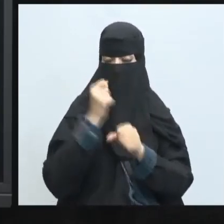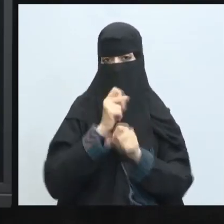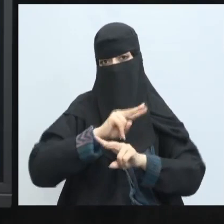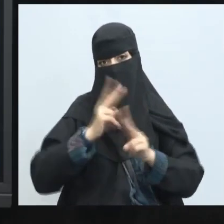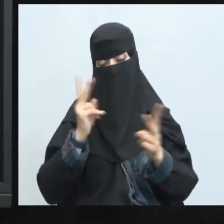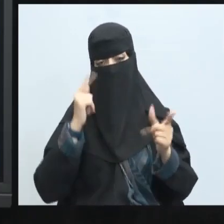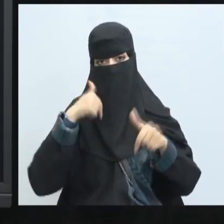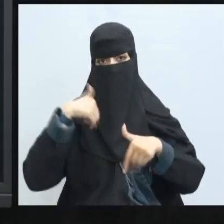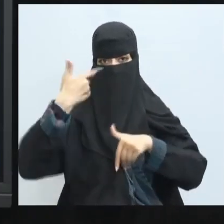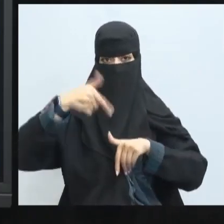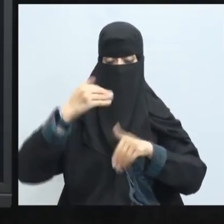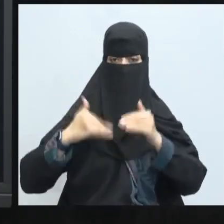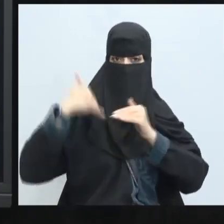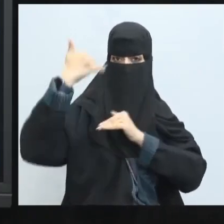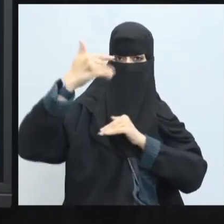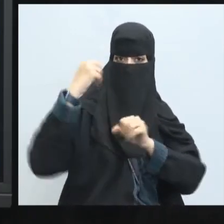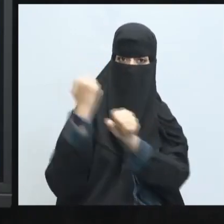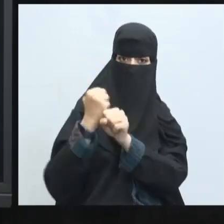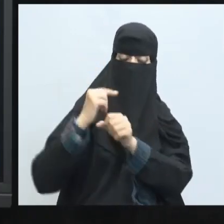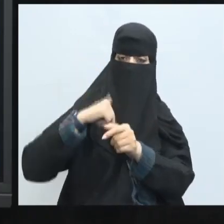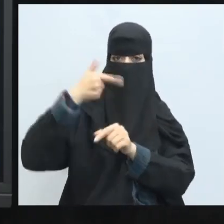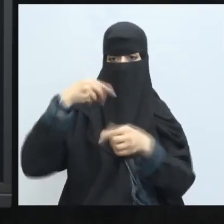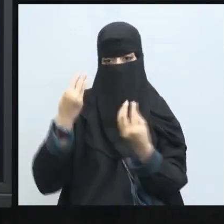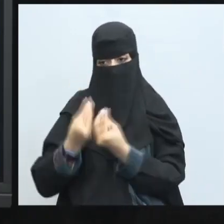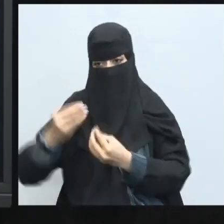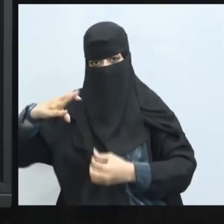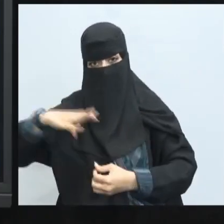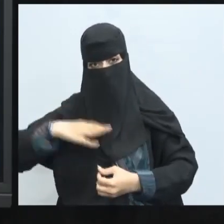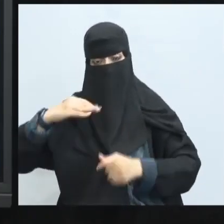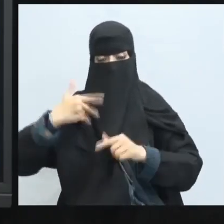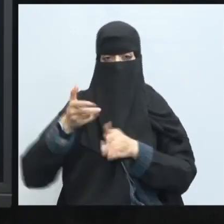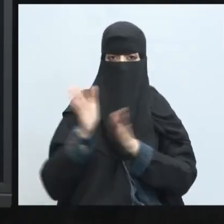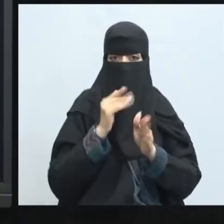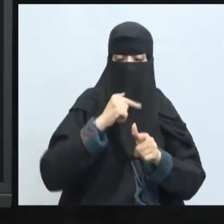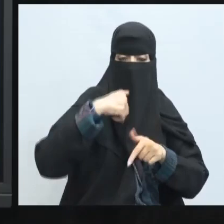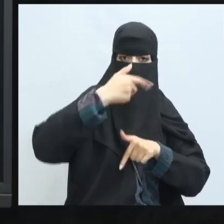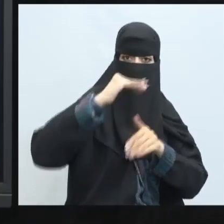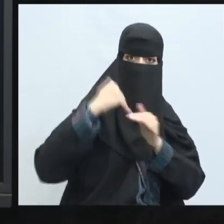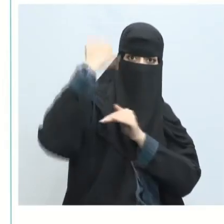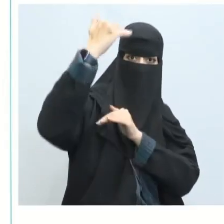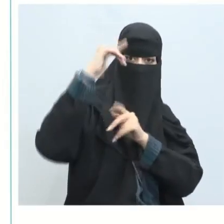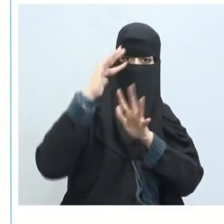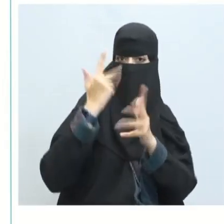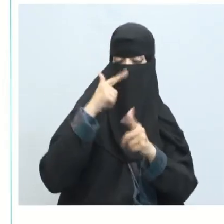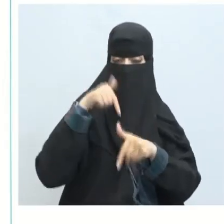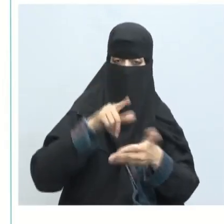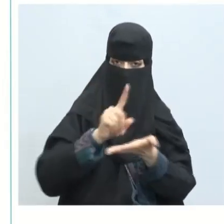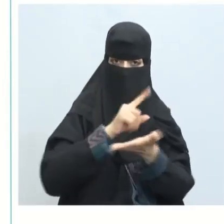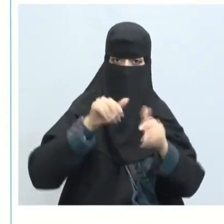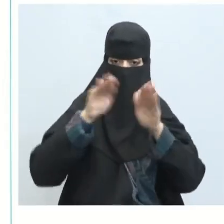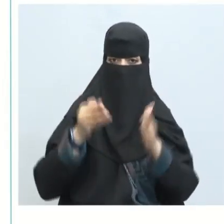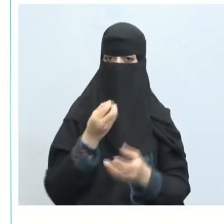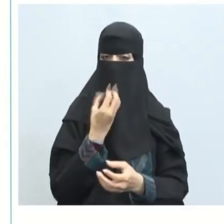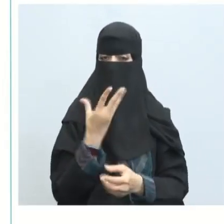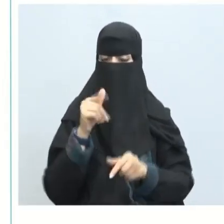بناء على المنصب الذي اذا كان يعمل مع مدير بناء على هذا المنصب الذي يعمل فيه المدير ذكرنا بيئه المكتبيه السكرتير